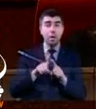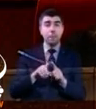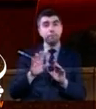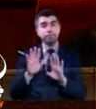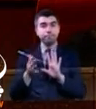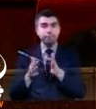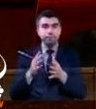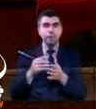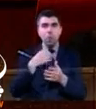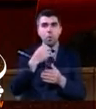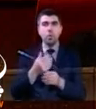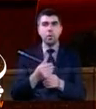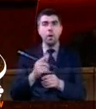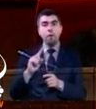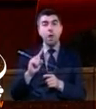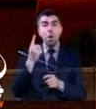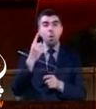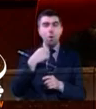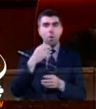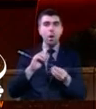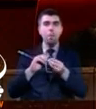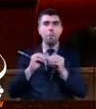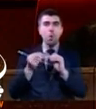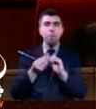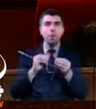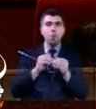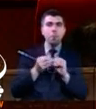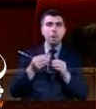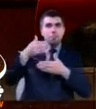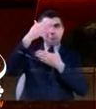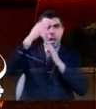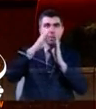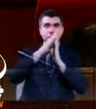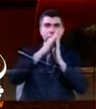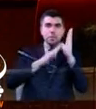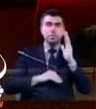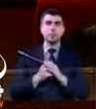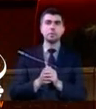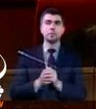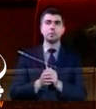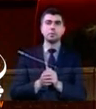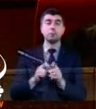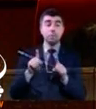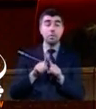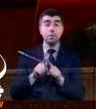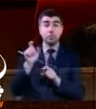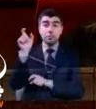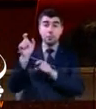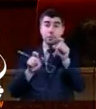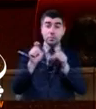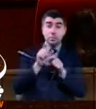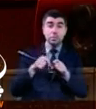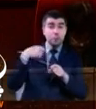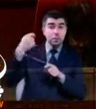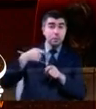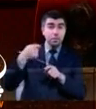متواضعه، لكن هذه بدايه. نحن نعالج اشكالات على المستوى الوطني اللي فيها اطراف اخرى للاسف الشديد لا تساهم